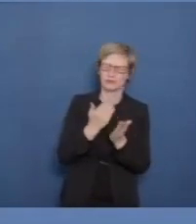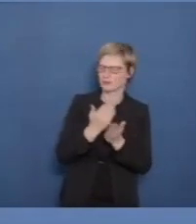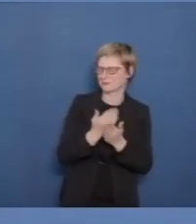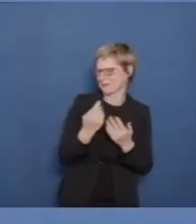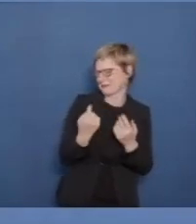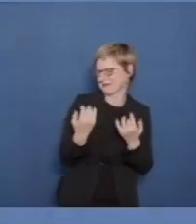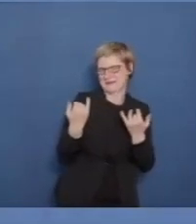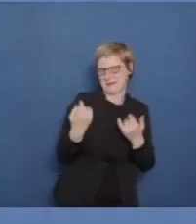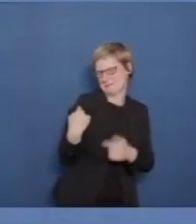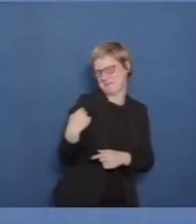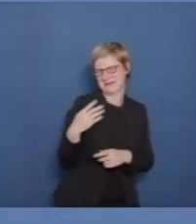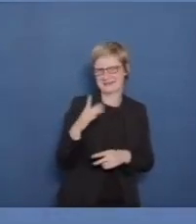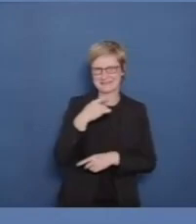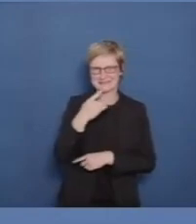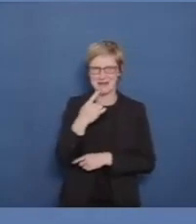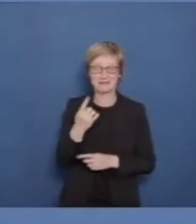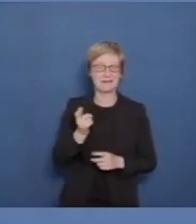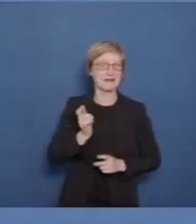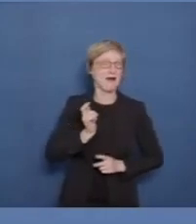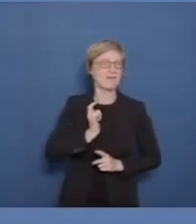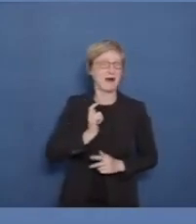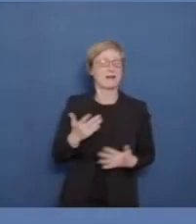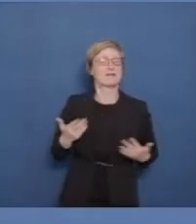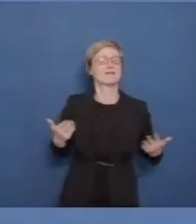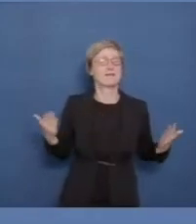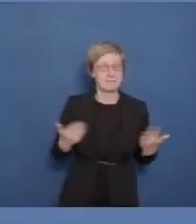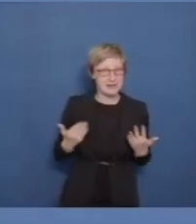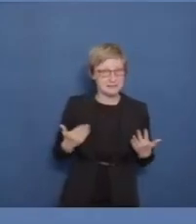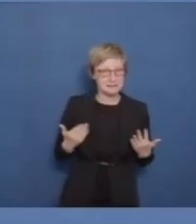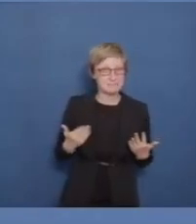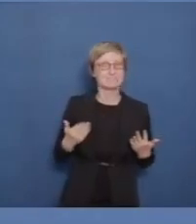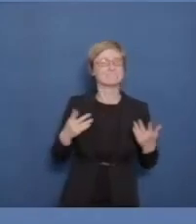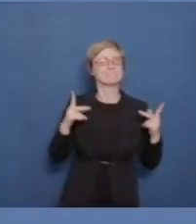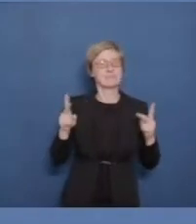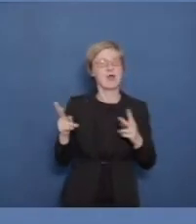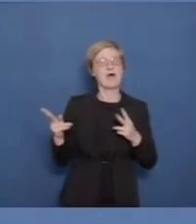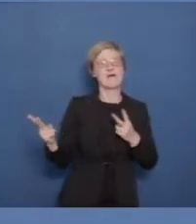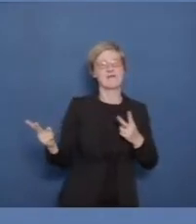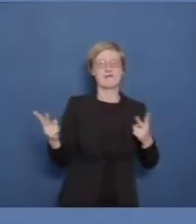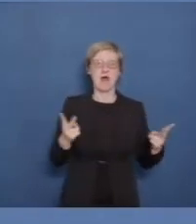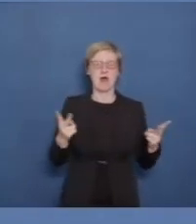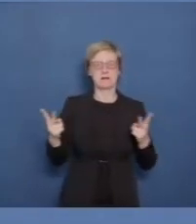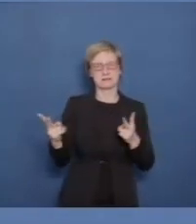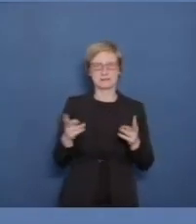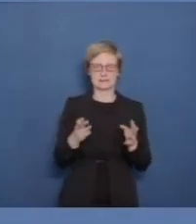Minuten, dass im Rahmen der Ausübung des